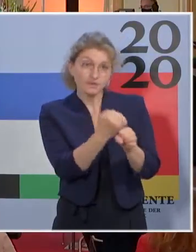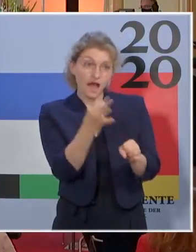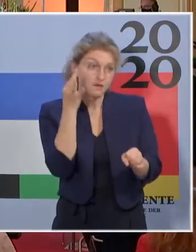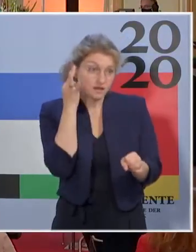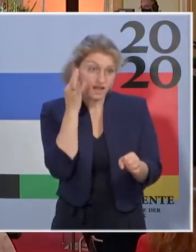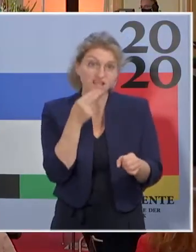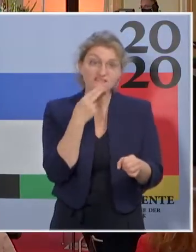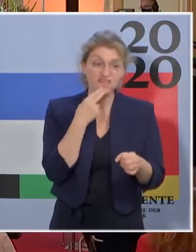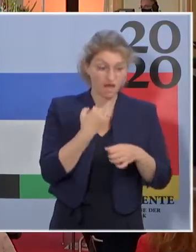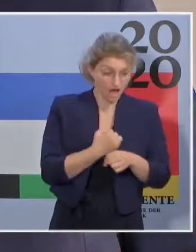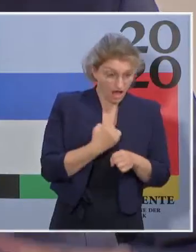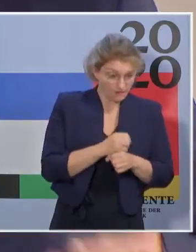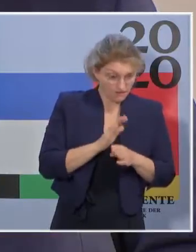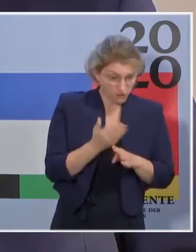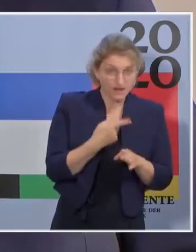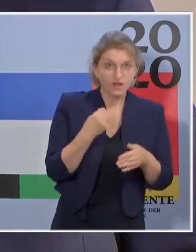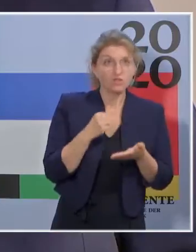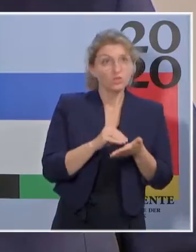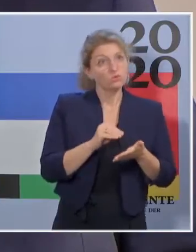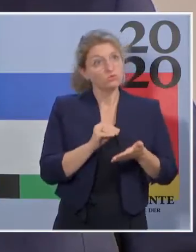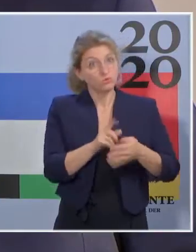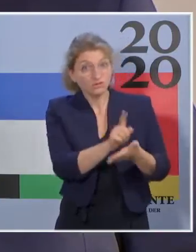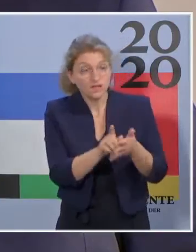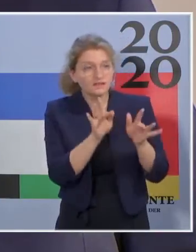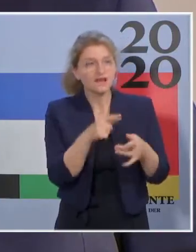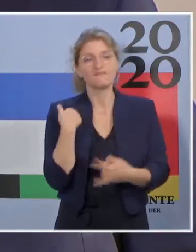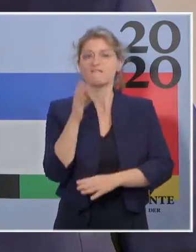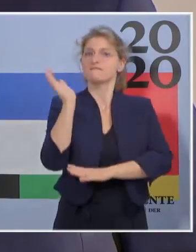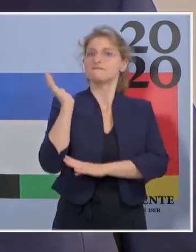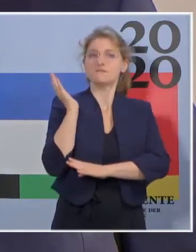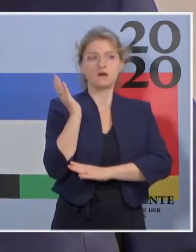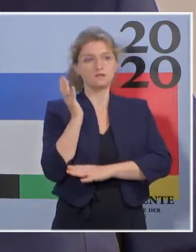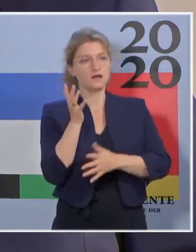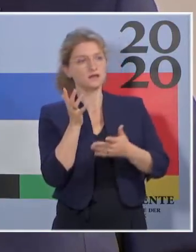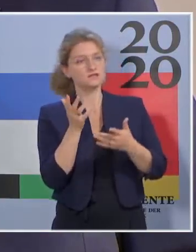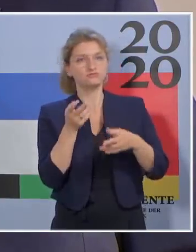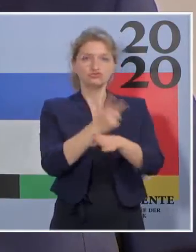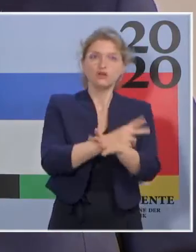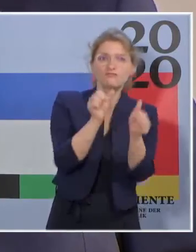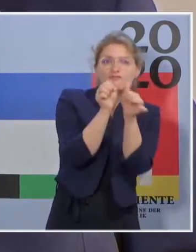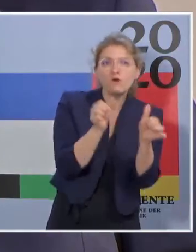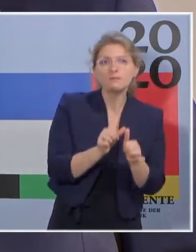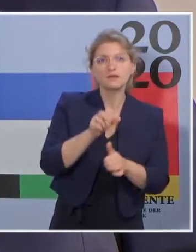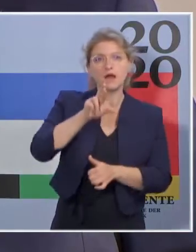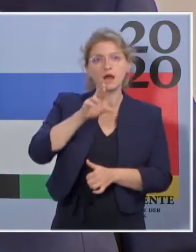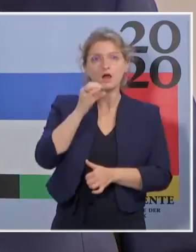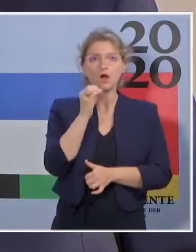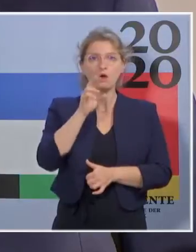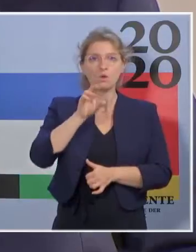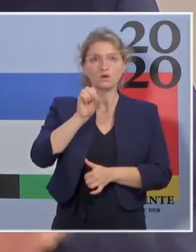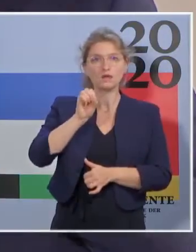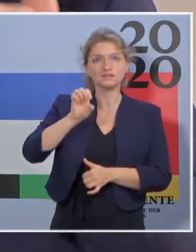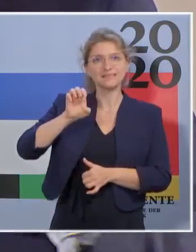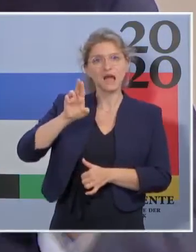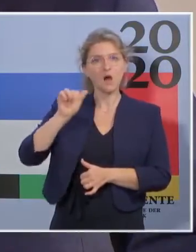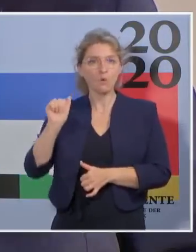Arbeit noch die Zeit und Kraft zu haben, Vorträge gehalten über Staatsformen, über Rousseau. Und später rückblickend gesagt, das ist